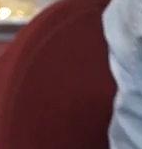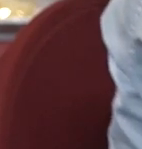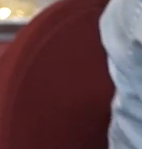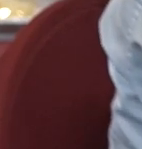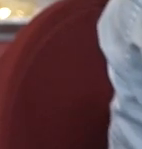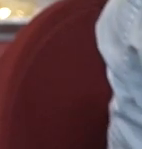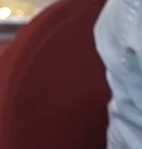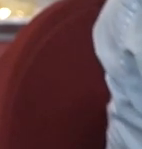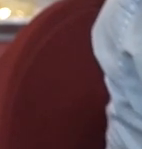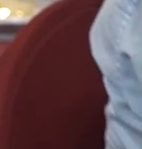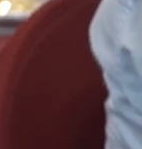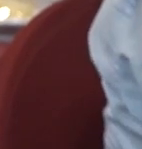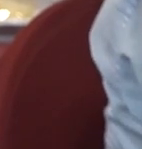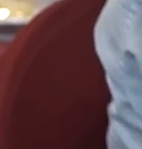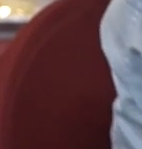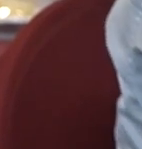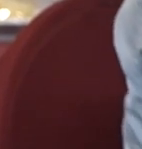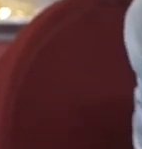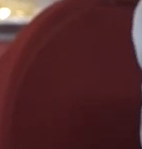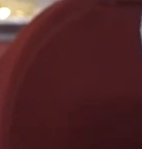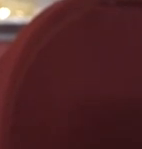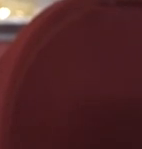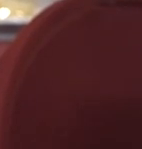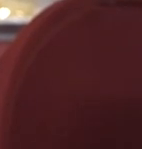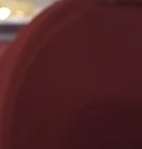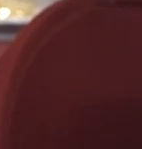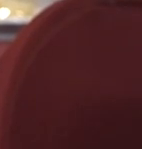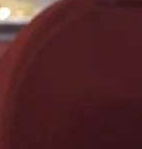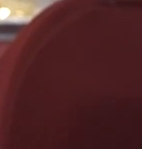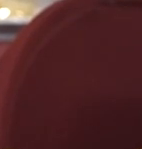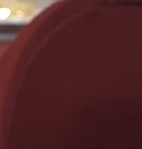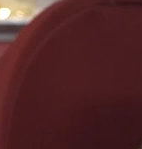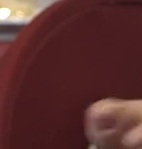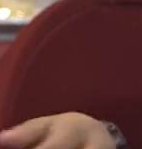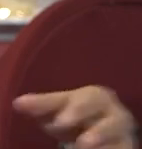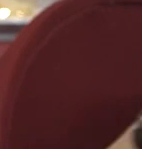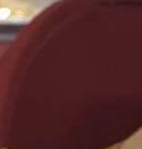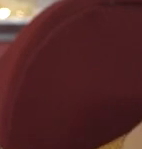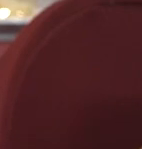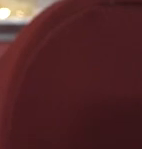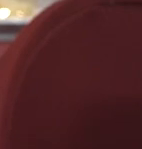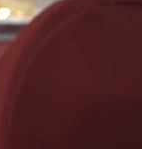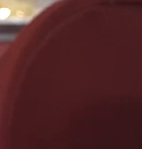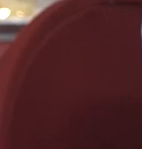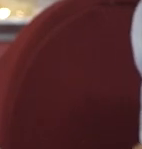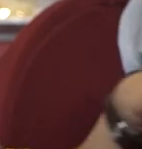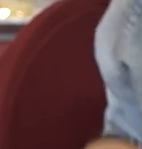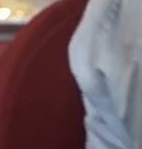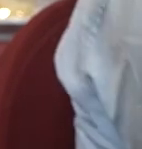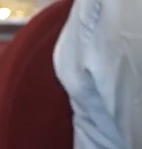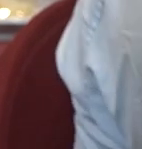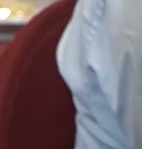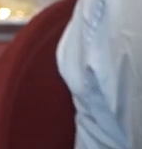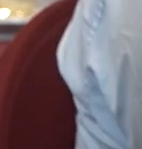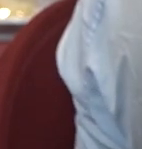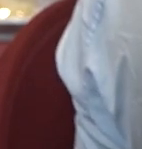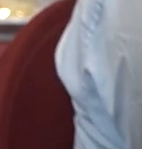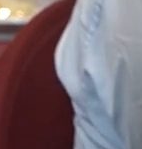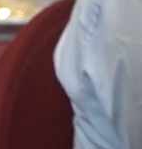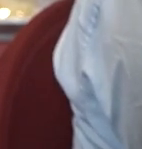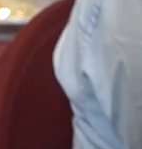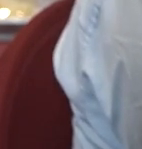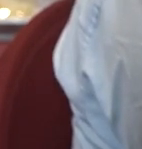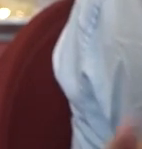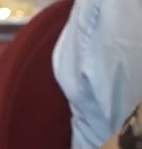semisalnya kami menjual sepeda motor untuk pembiayaannya transportation sebagainya atau misalnya